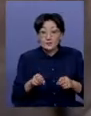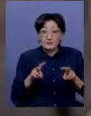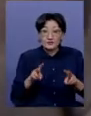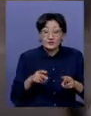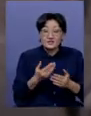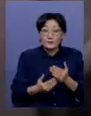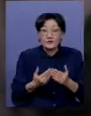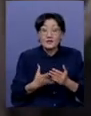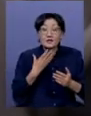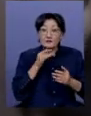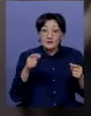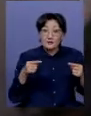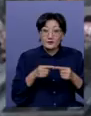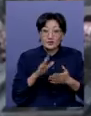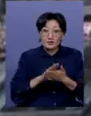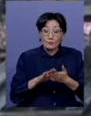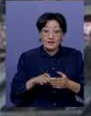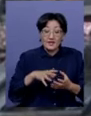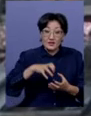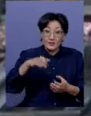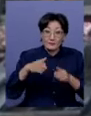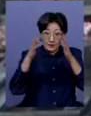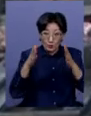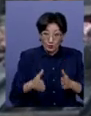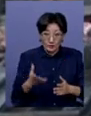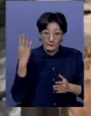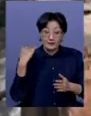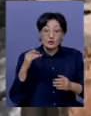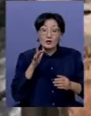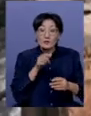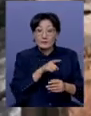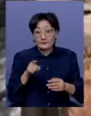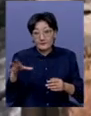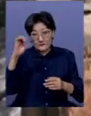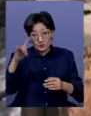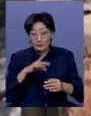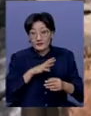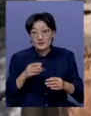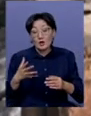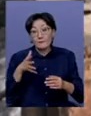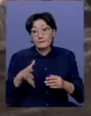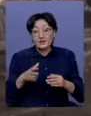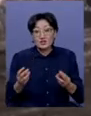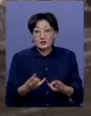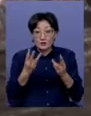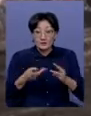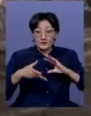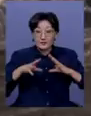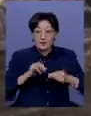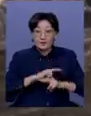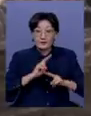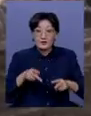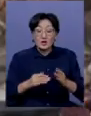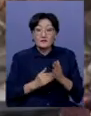специалисты рекомендуют своевременно чистить дымоход. Только за прошлый отопительный сезон по всей стране произошло 5000 пожаров. В результате